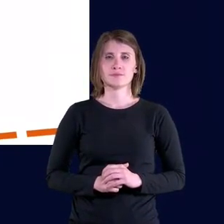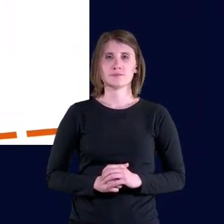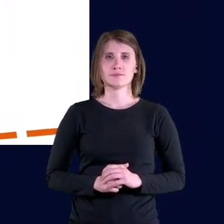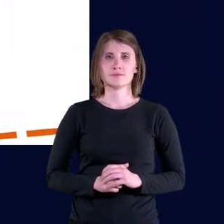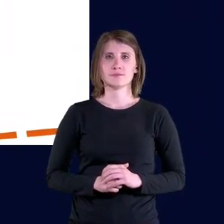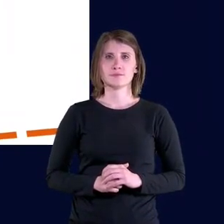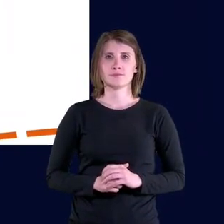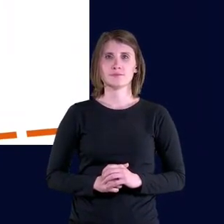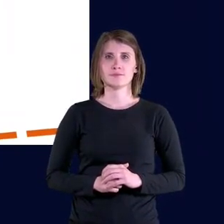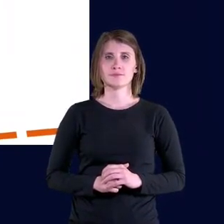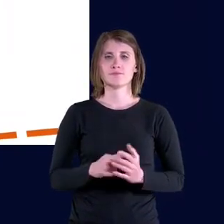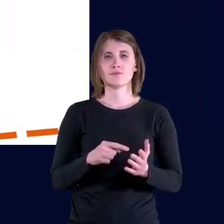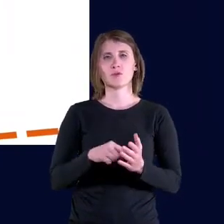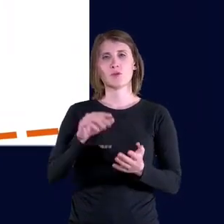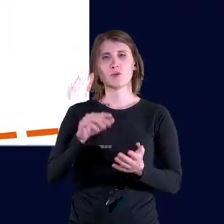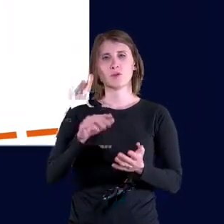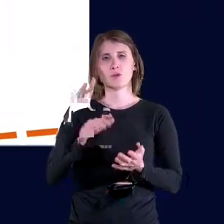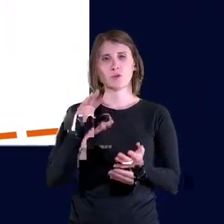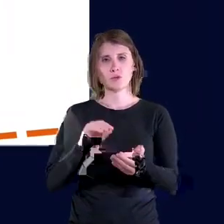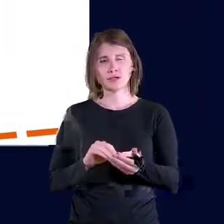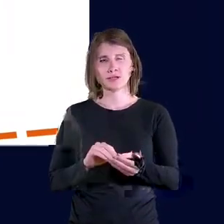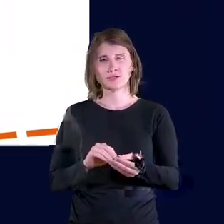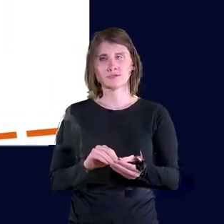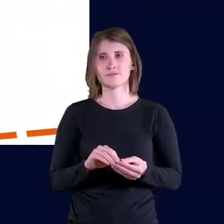tam podsumowania